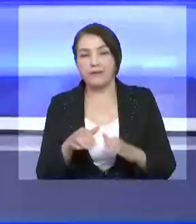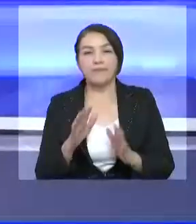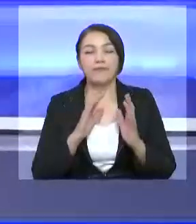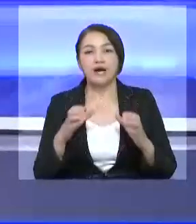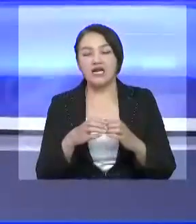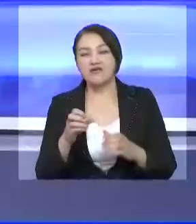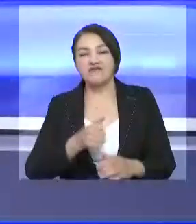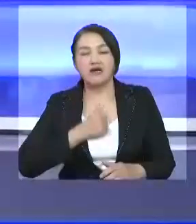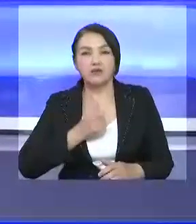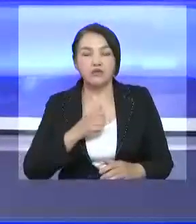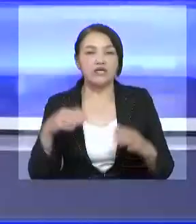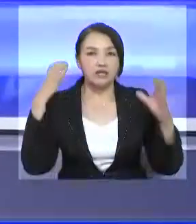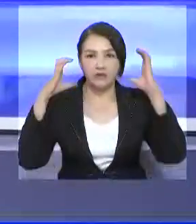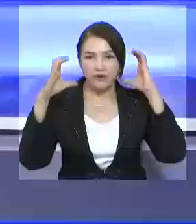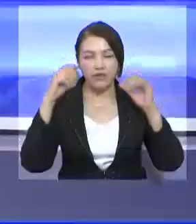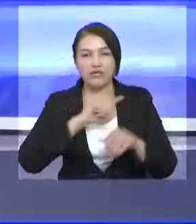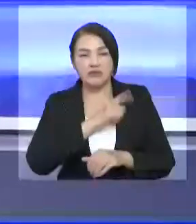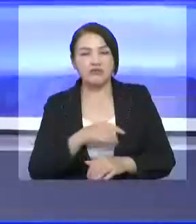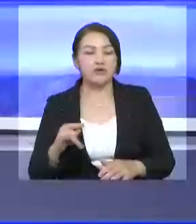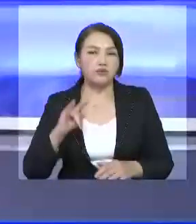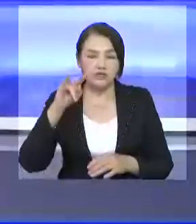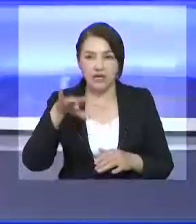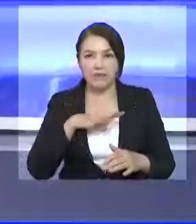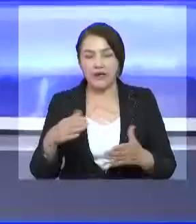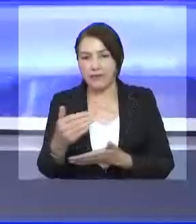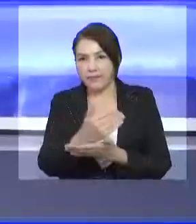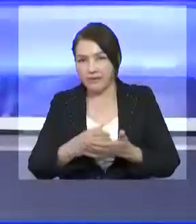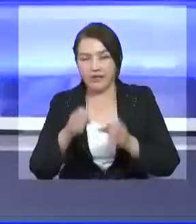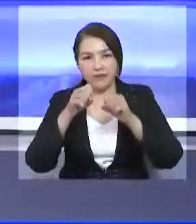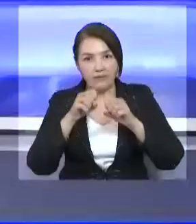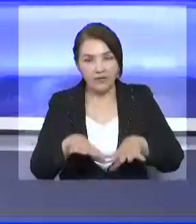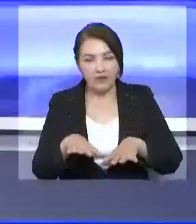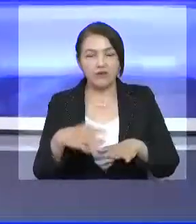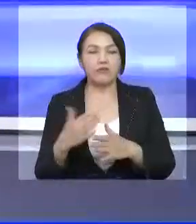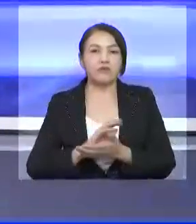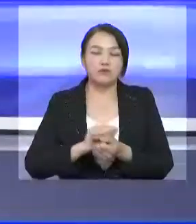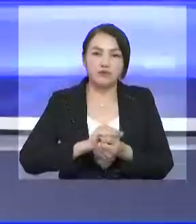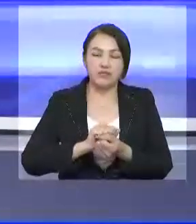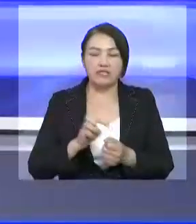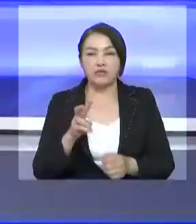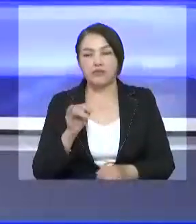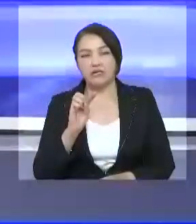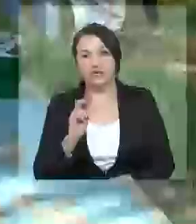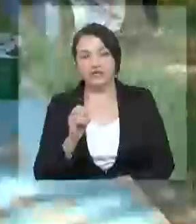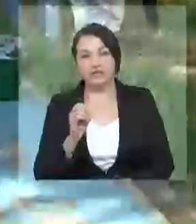партии и курсанты военного института сил воздушной обороны собрали бытовые отходы и сухостой в триатлон-парке.